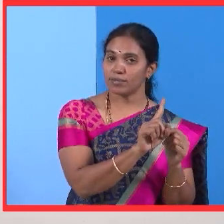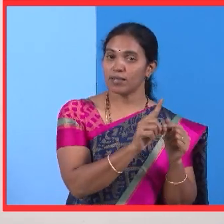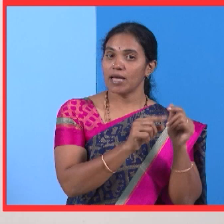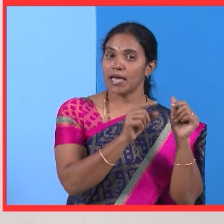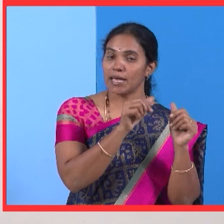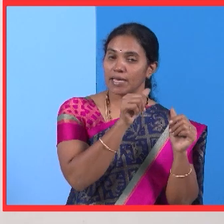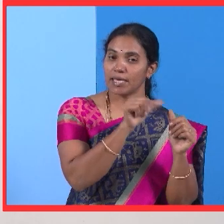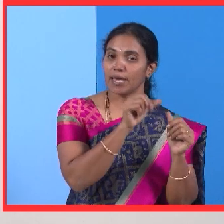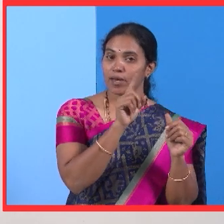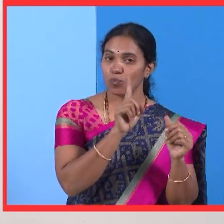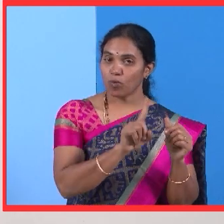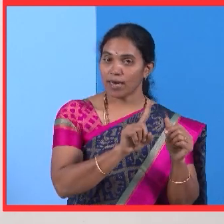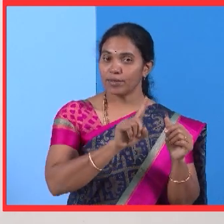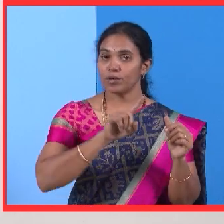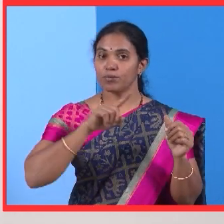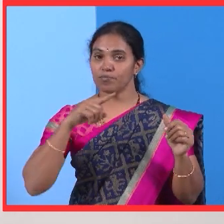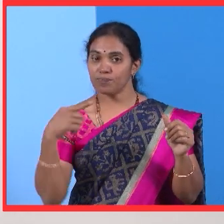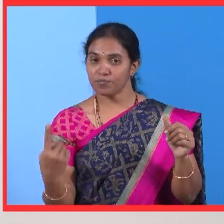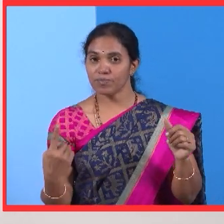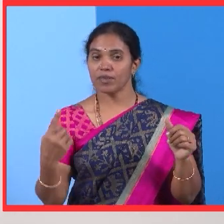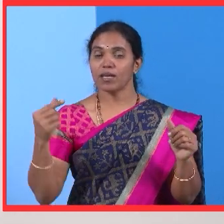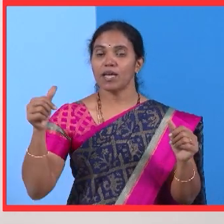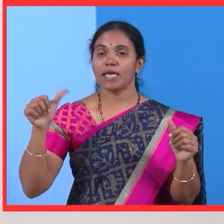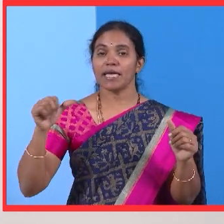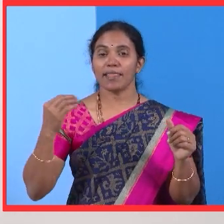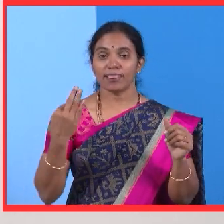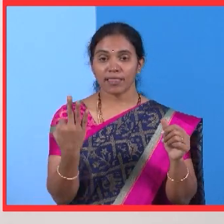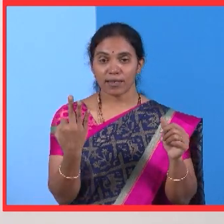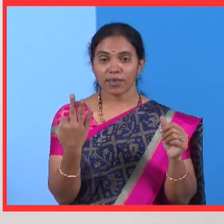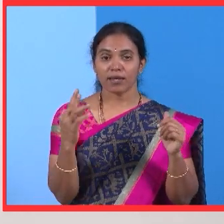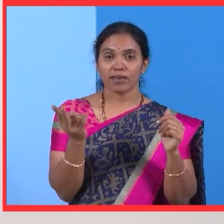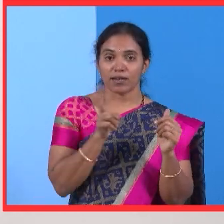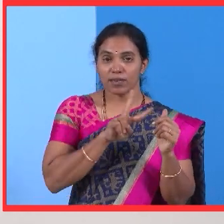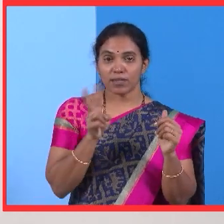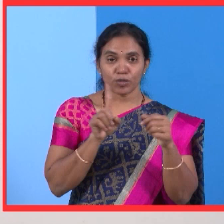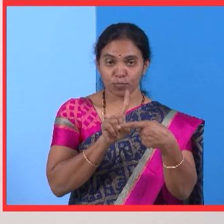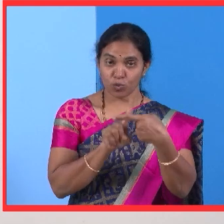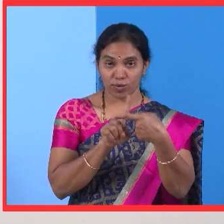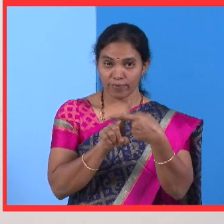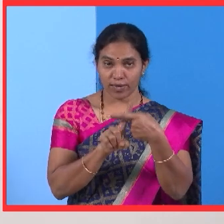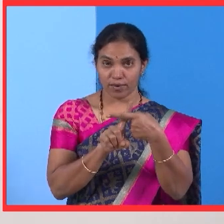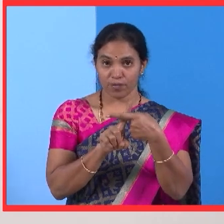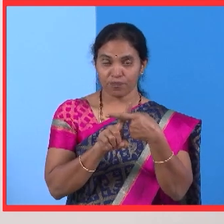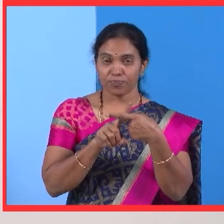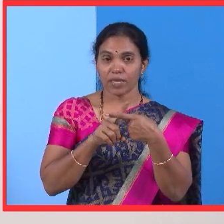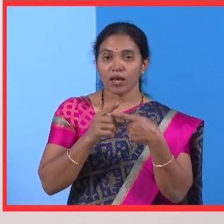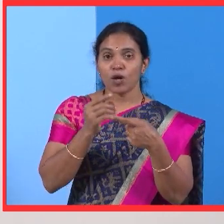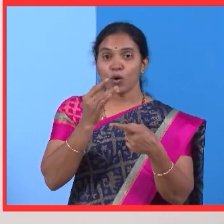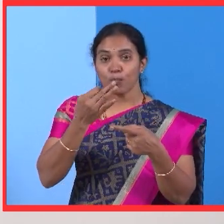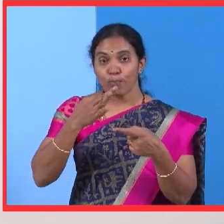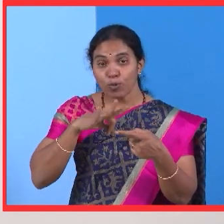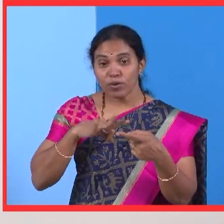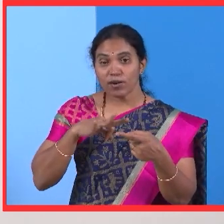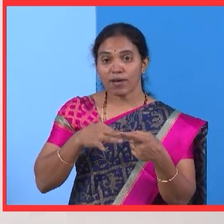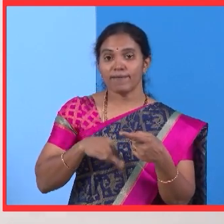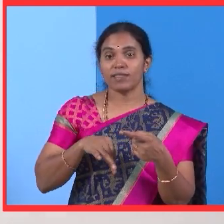கூட்டி அந்த அதனுடைய கூட்டுத்தொகையிலிருந்து மூன்றாவது நடுப்புள்ளியின் எக்ஸாய தொலைவை கழிக்க